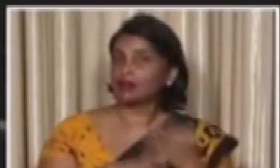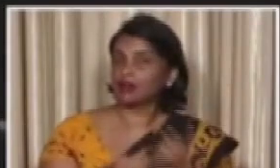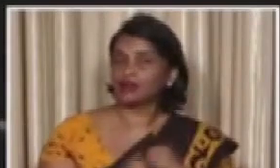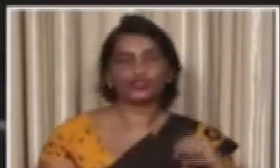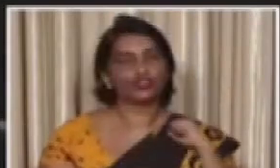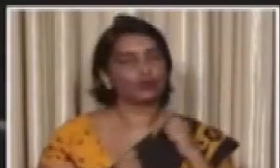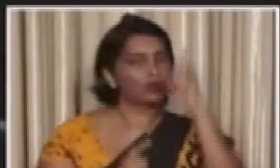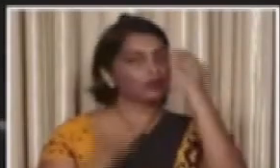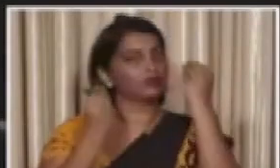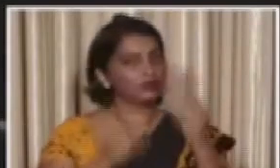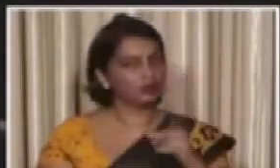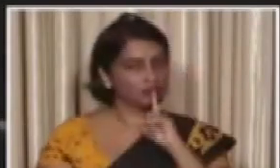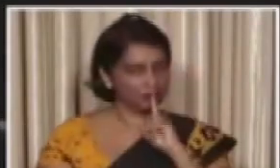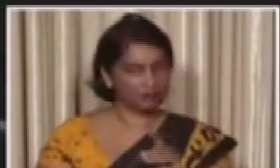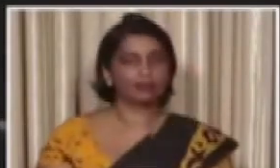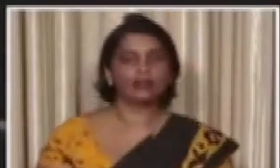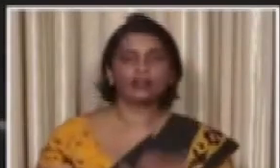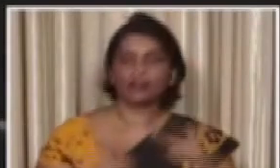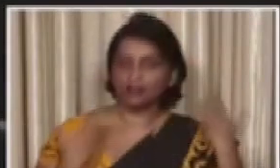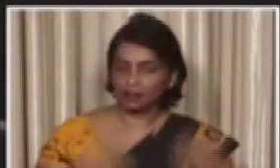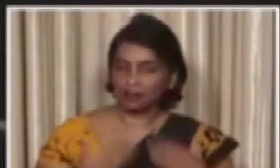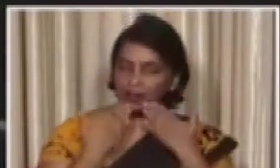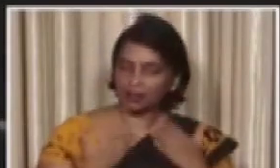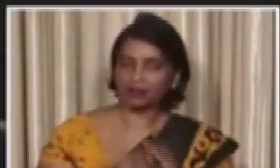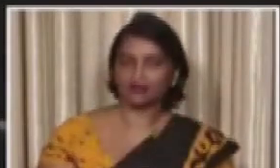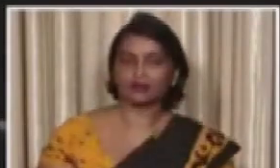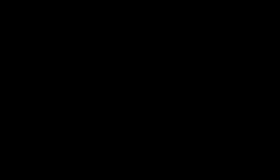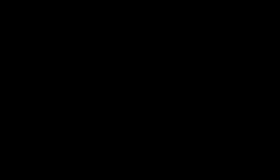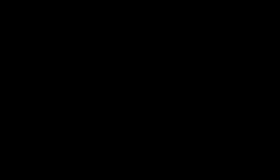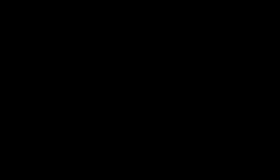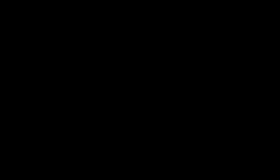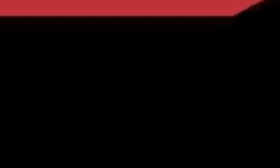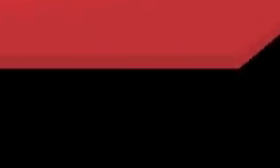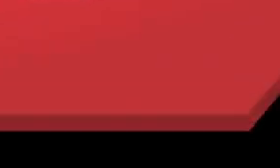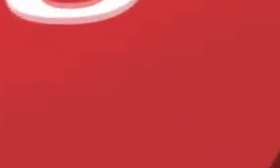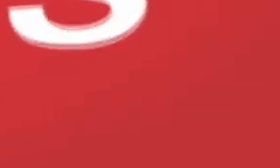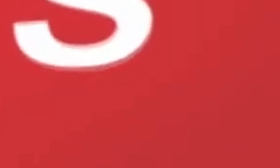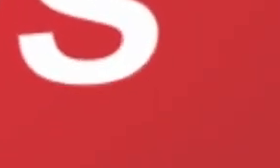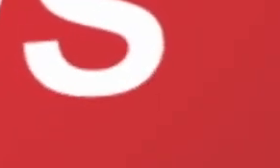ධෛර්යය ලැබේවයි කියලා ප්‍රාර්ථනා කරමින් මම නිහඬ වෙනවා. බොහොම ස්තුතියි කරනවා.